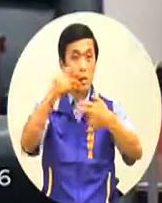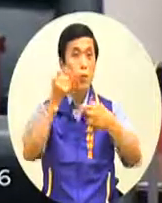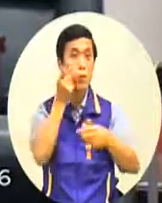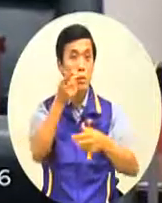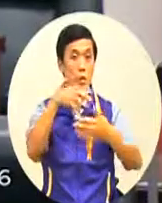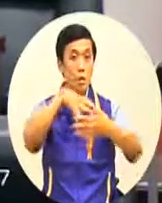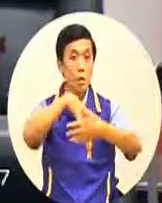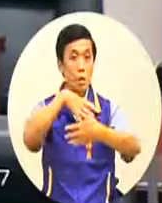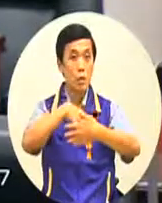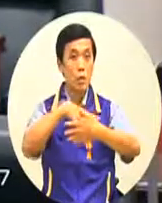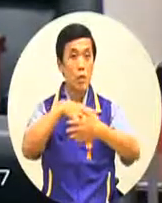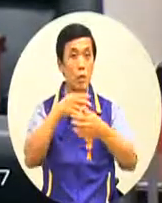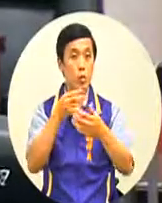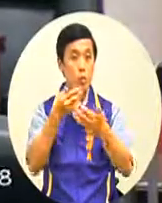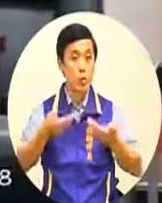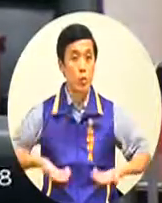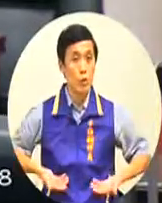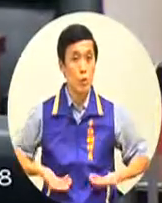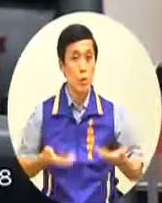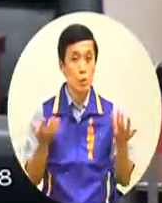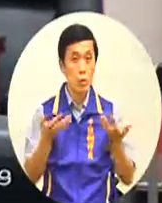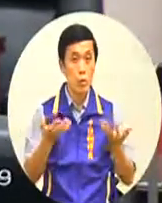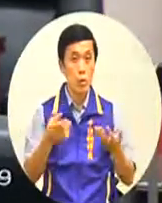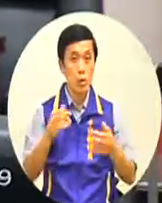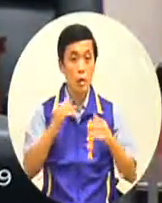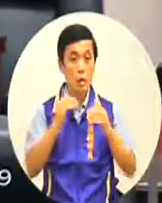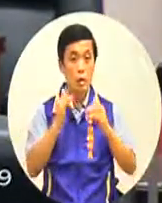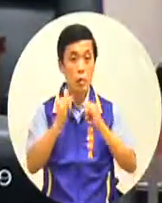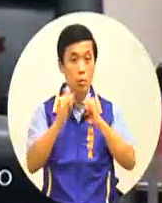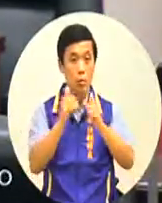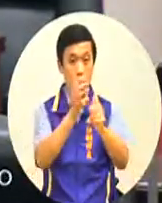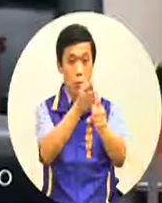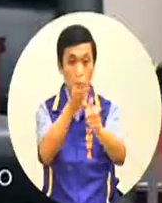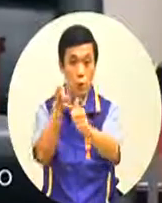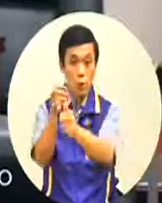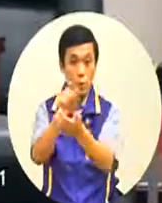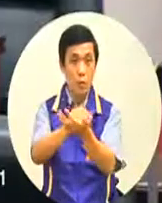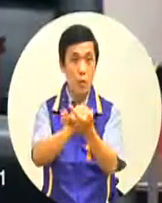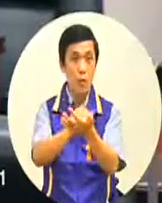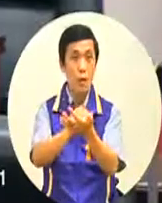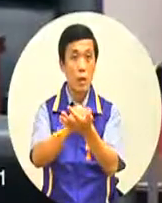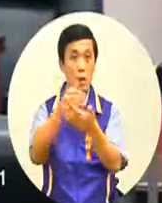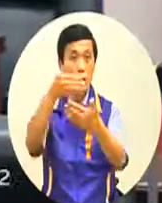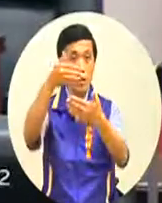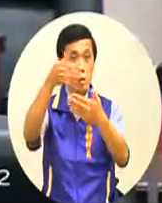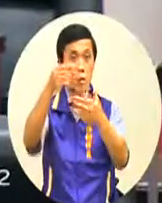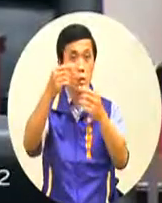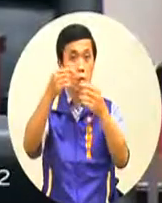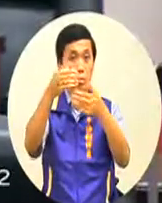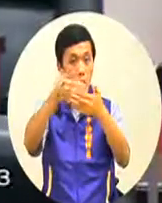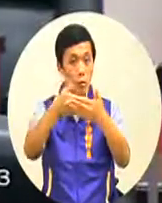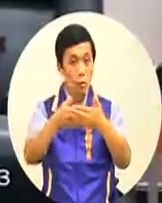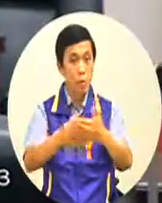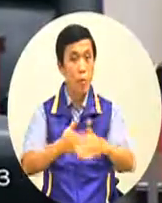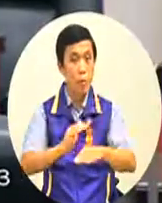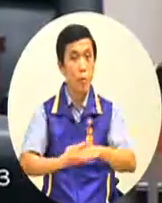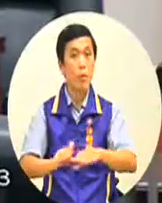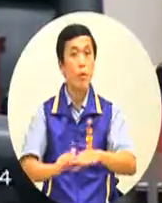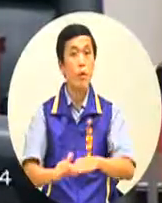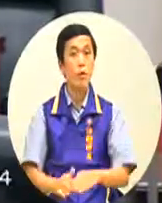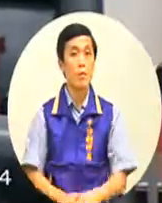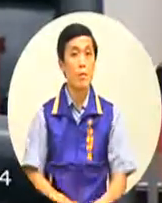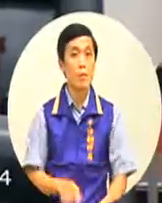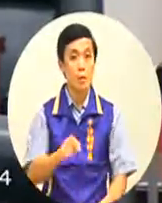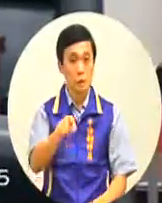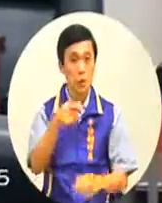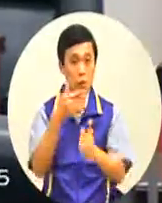即政府咧抽钱个，即民调会愈来愈歹呢，会下滑呢。真的呢，我下滑， 你要让他知